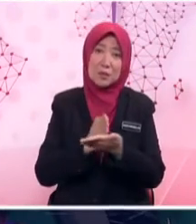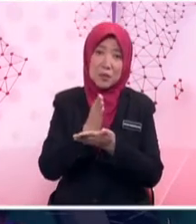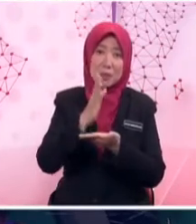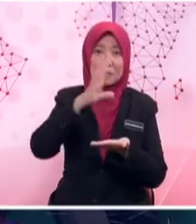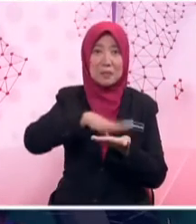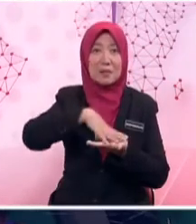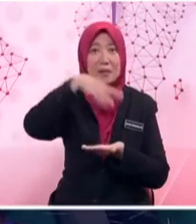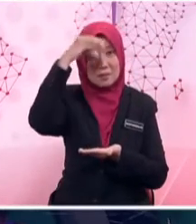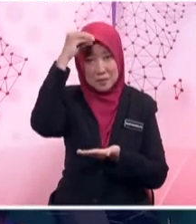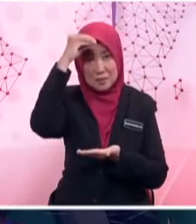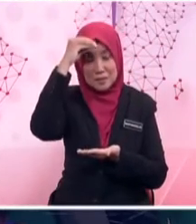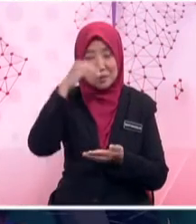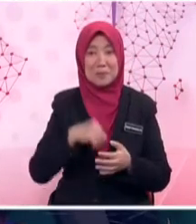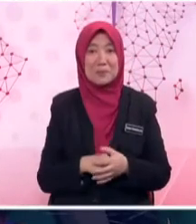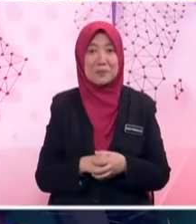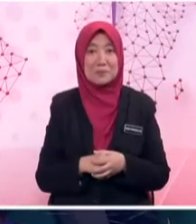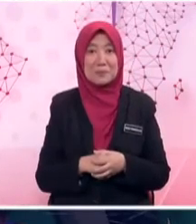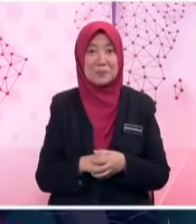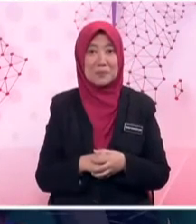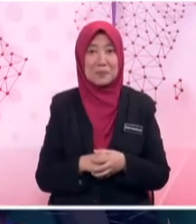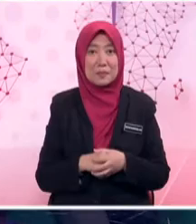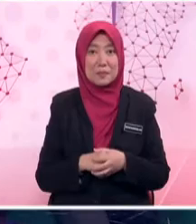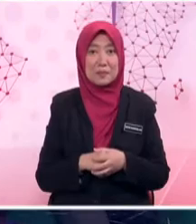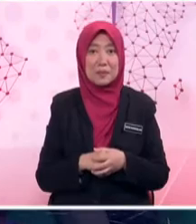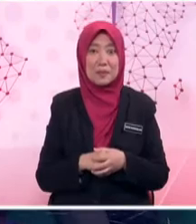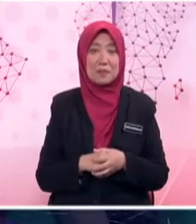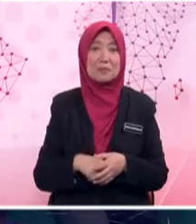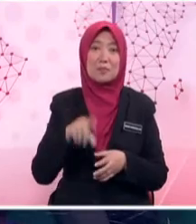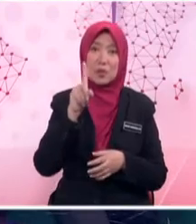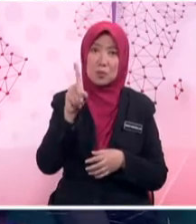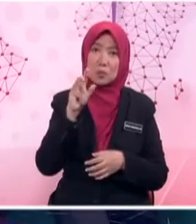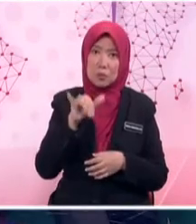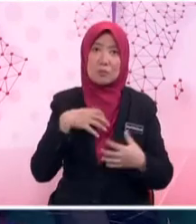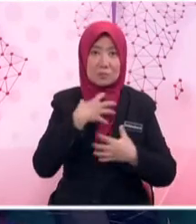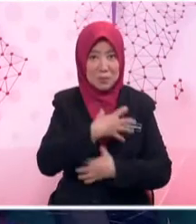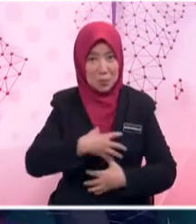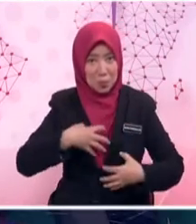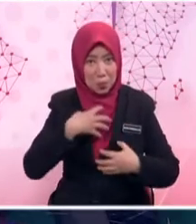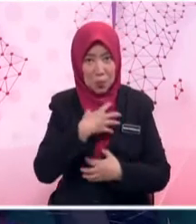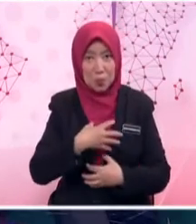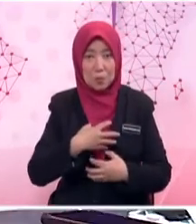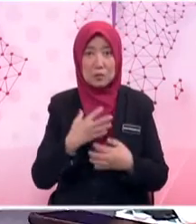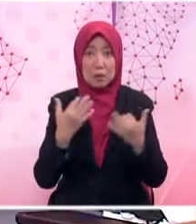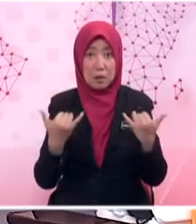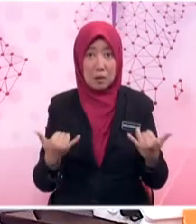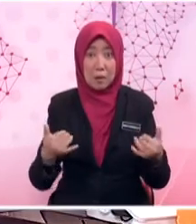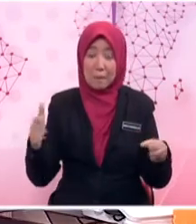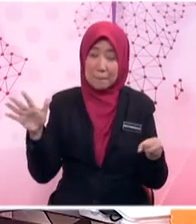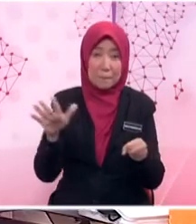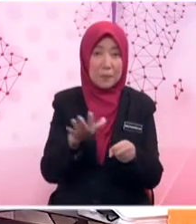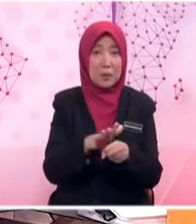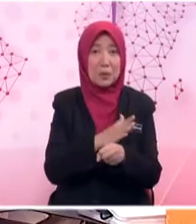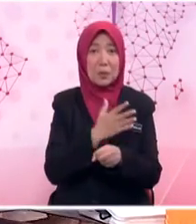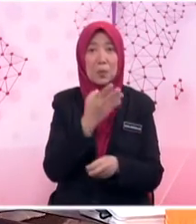pembelajaran kita ya. Dan pastinya sesuatu yang menyeronokkan. Kalau kita lihat set ini penuh dengan pelbagai